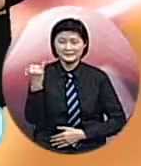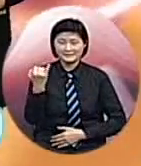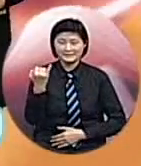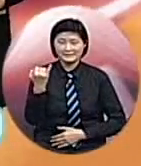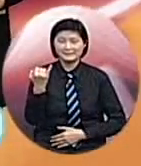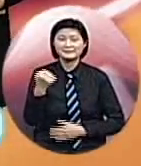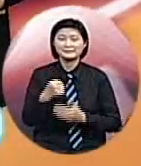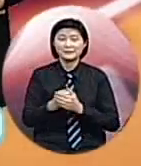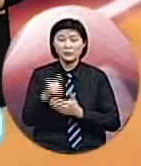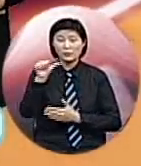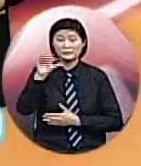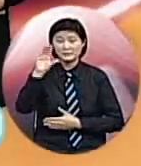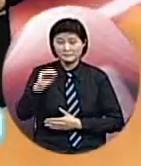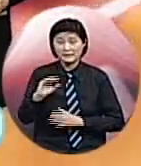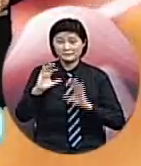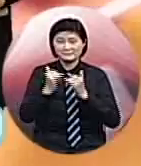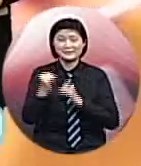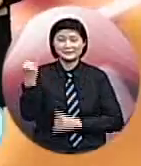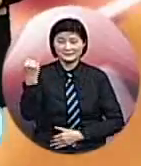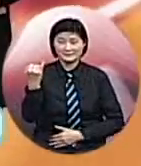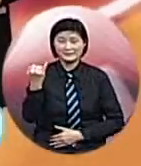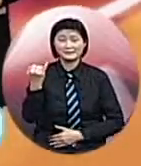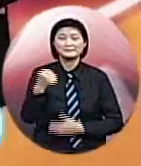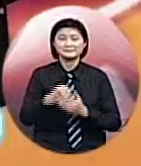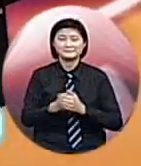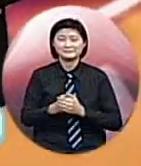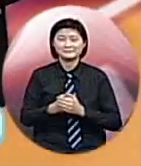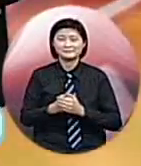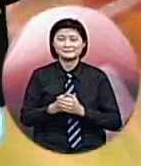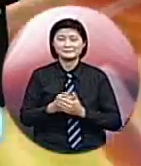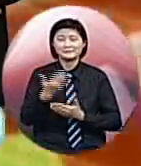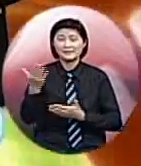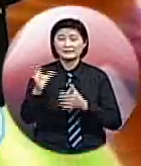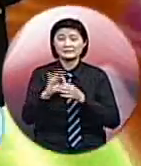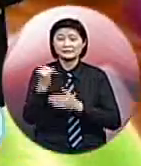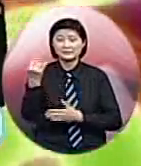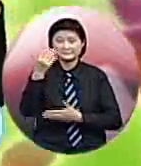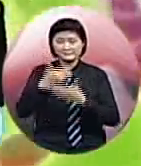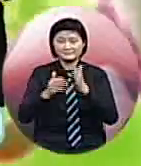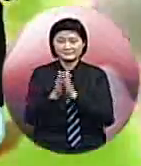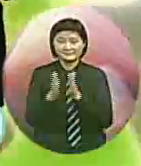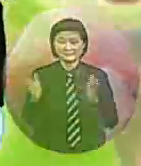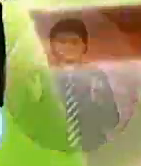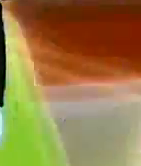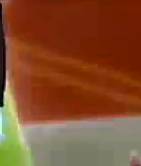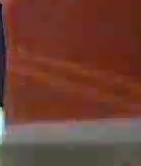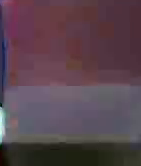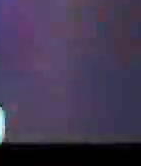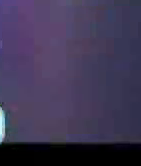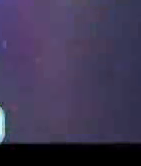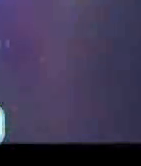여자. 맞죠? 네. 네 한번 들어보고 갈게요. 자, 당신의 여자 뮤직 스타트!